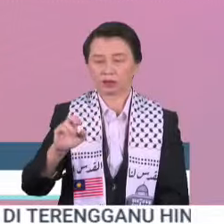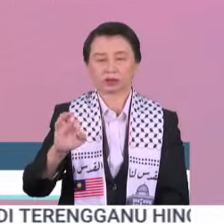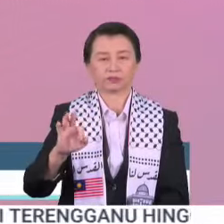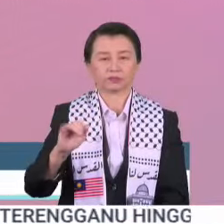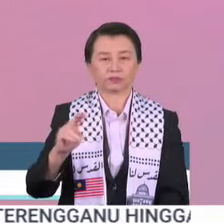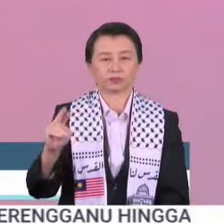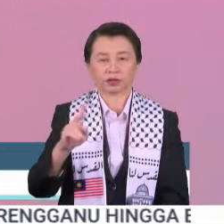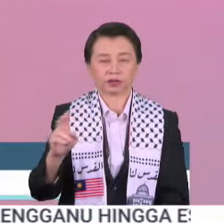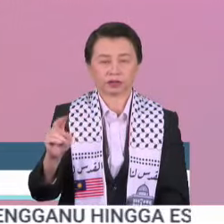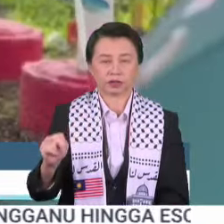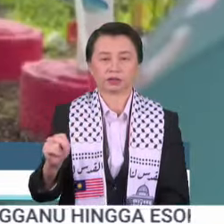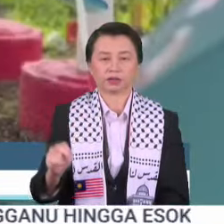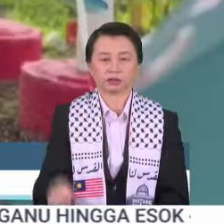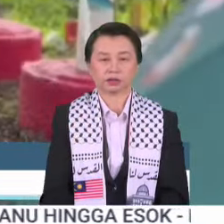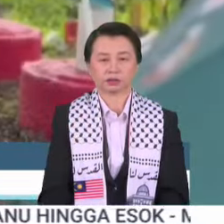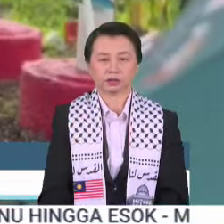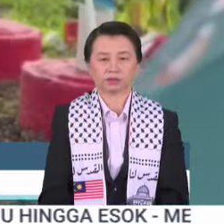Noor.